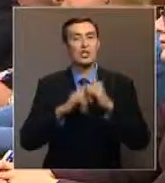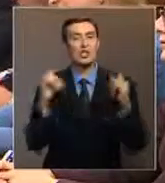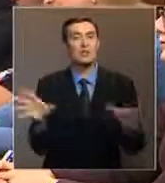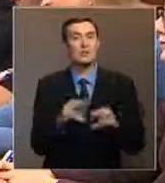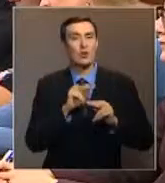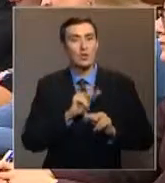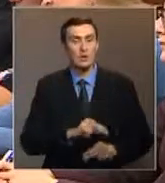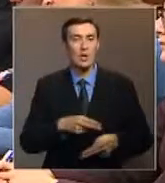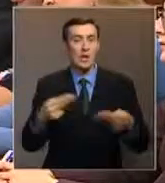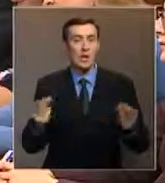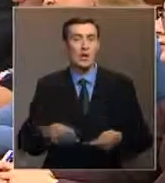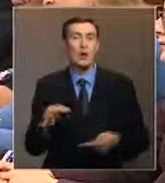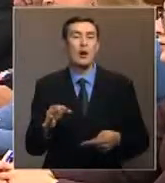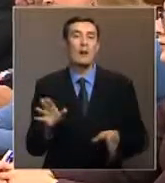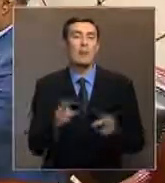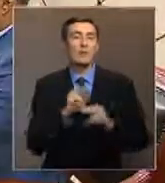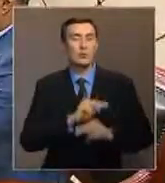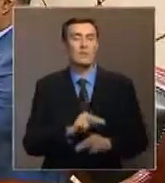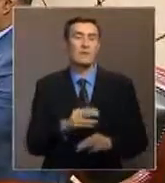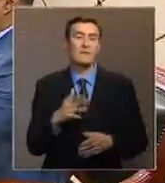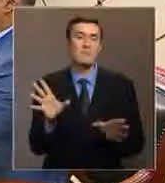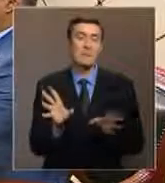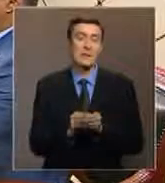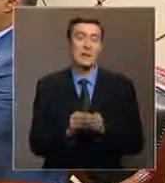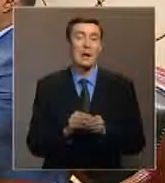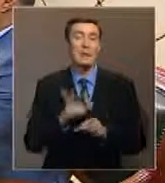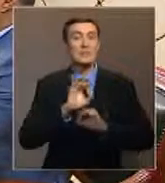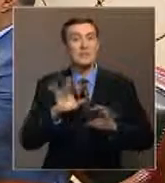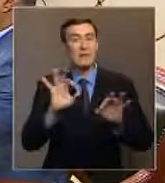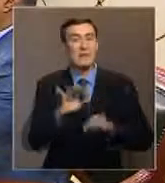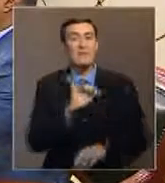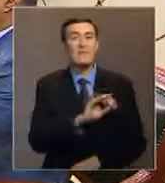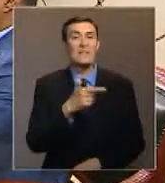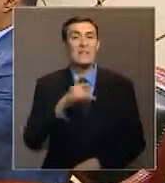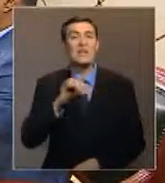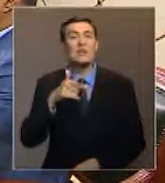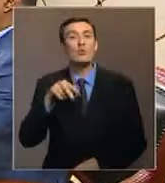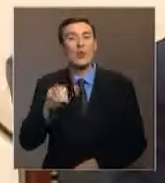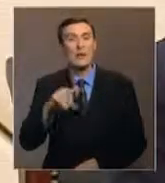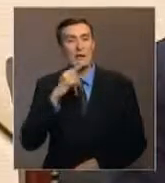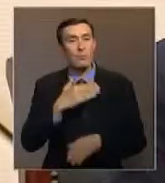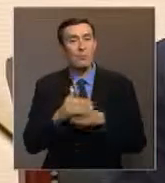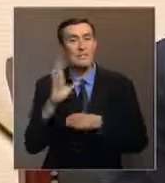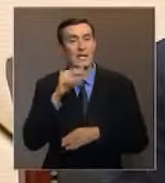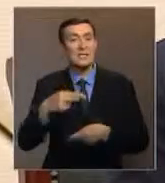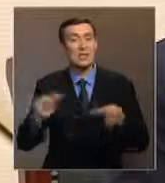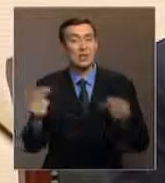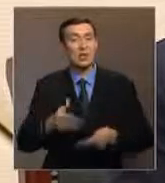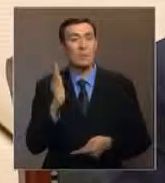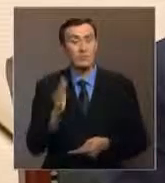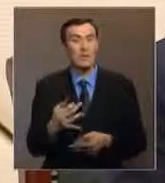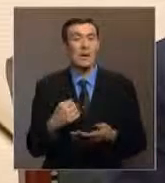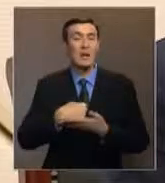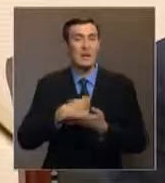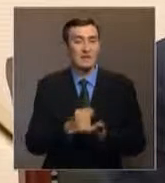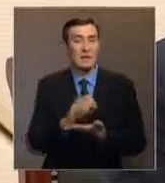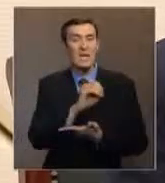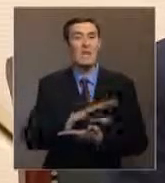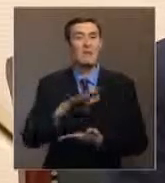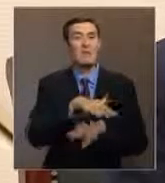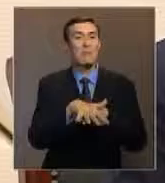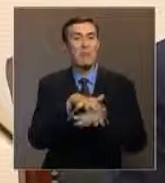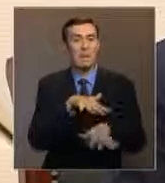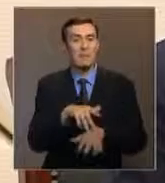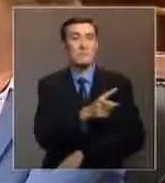Григуле. Зарубежные гости прибыли в нашу страну для участия в 13-м заседании Комитета парламентского сотрудничества Республика Казахстан –